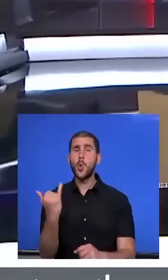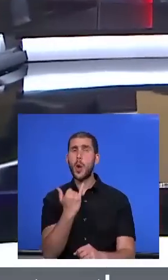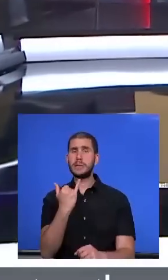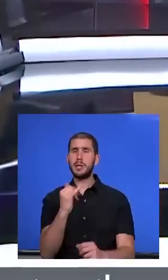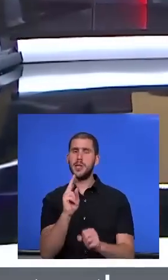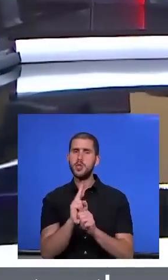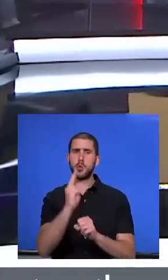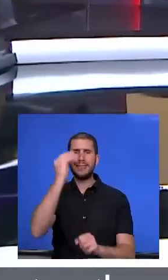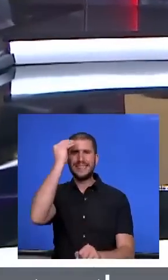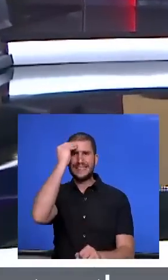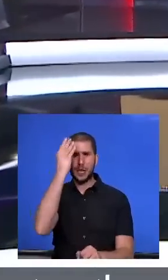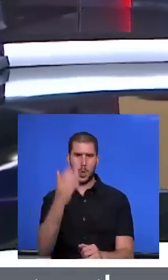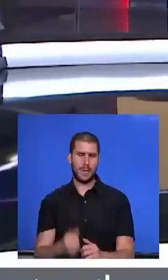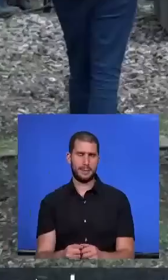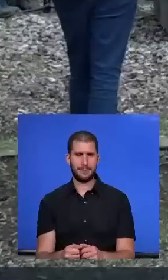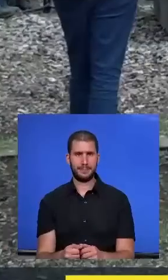את הזיכרון שלה.